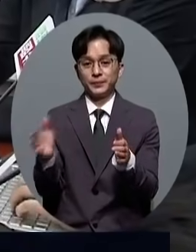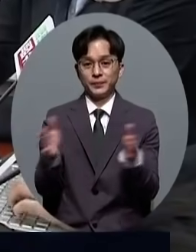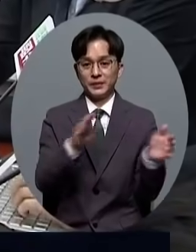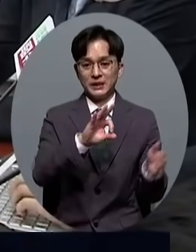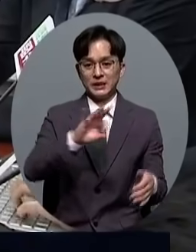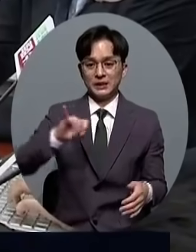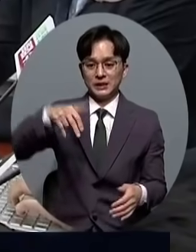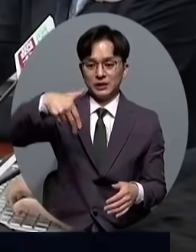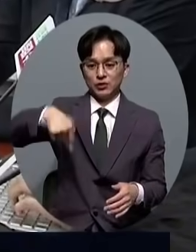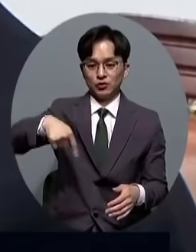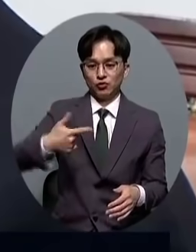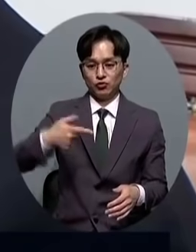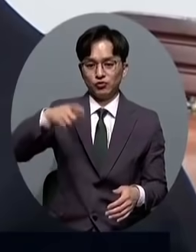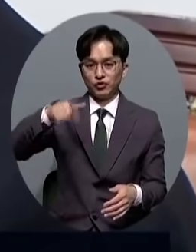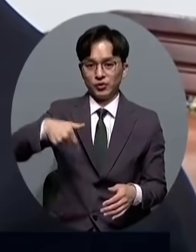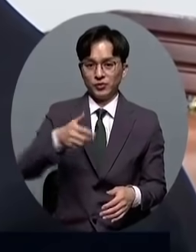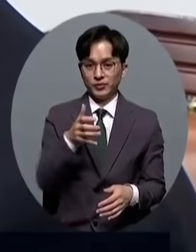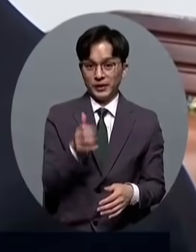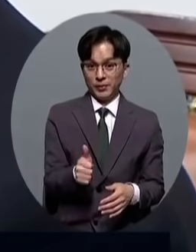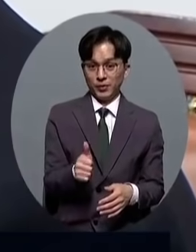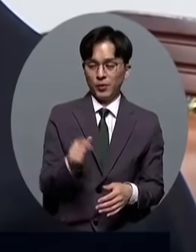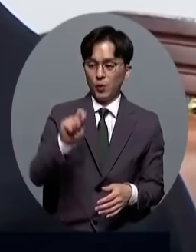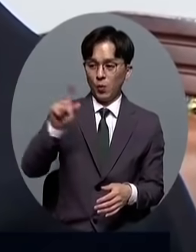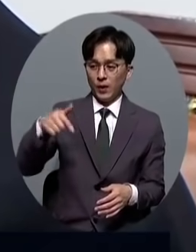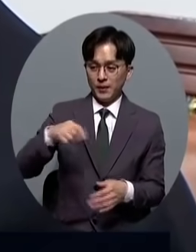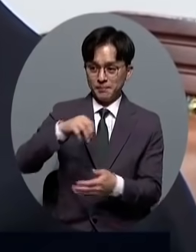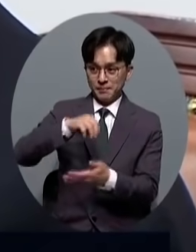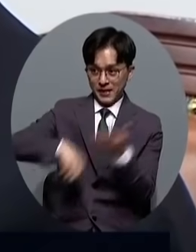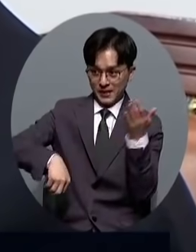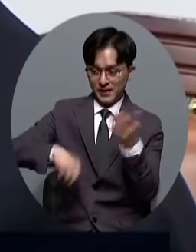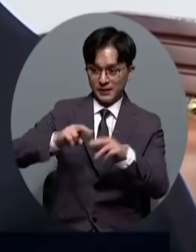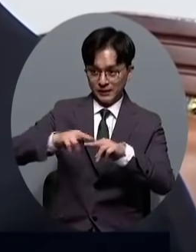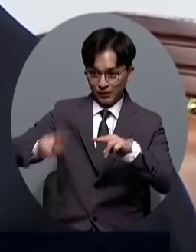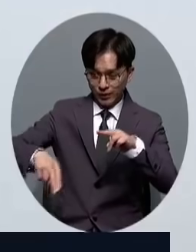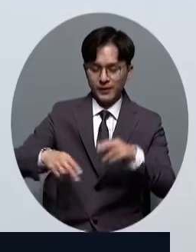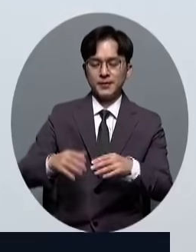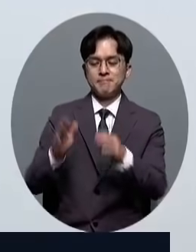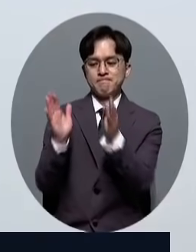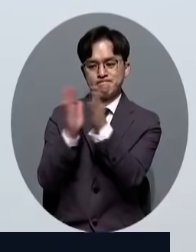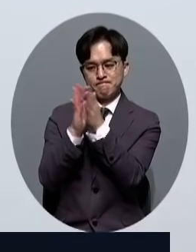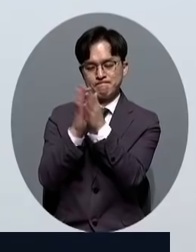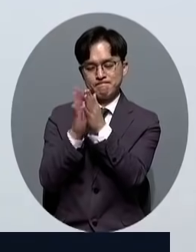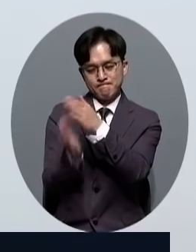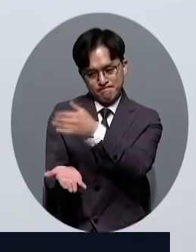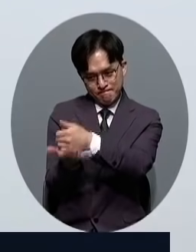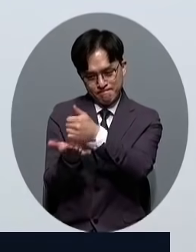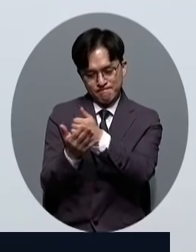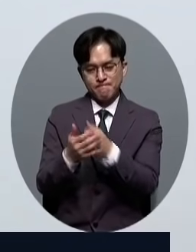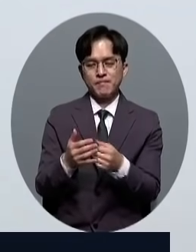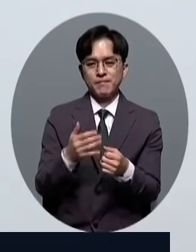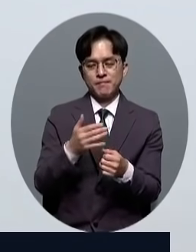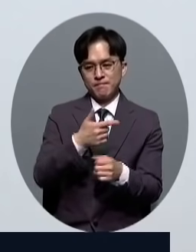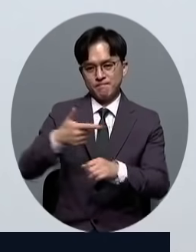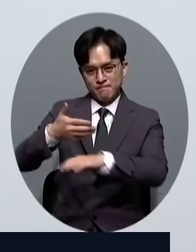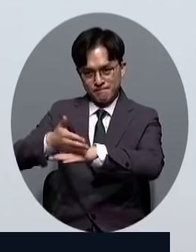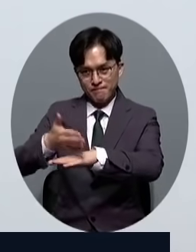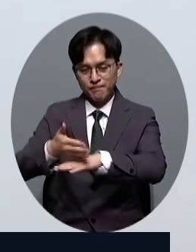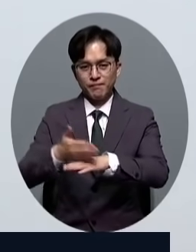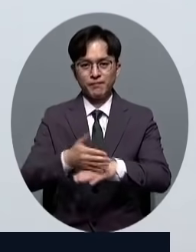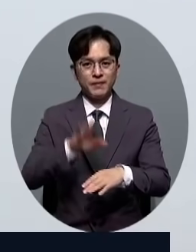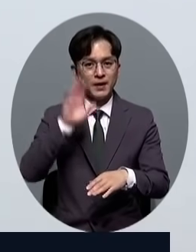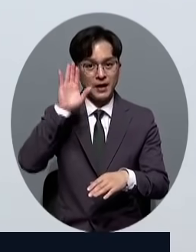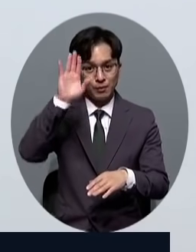대표는 곽 의원의 결기 있는 판단에 머리 숙여 감사하다면서 민주당은 하루속히 특검을 수용해 성역 없는